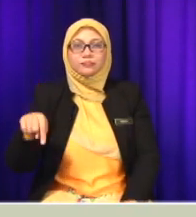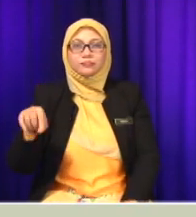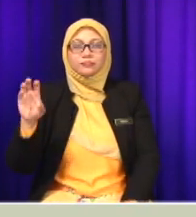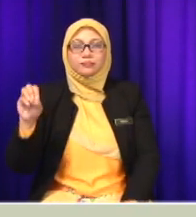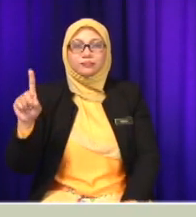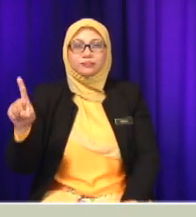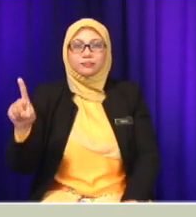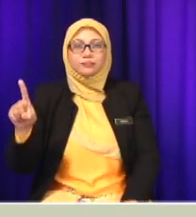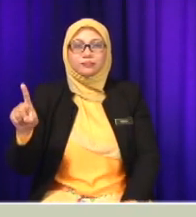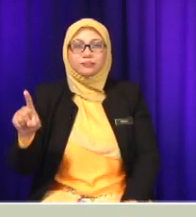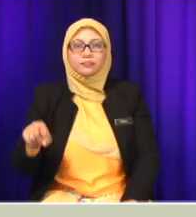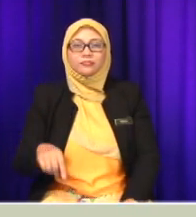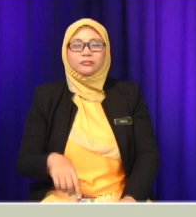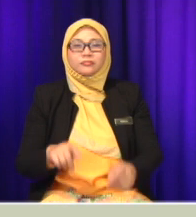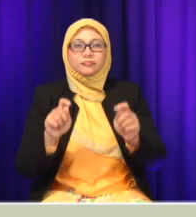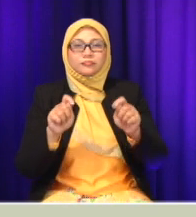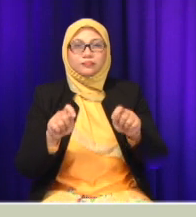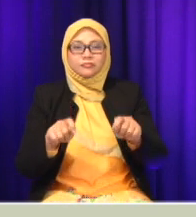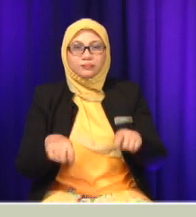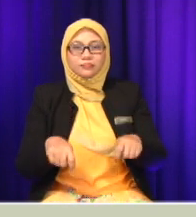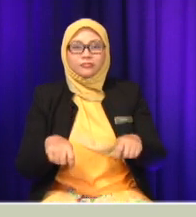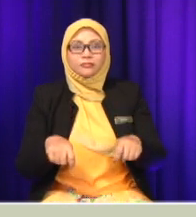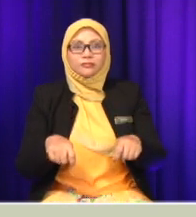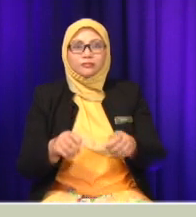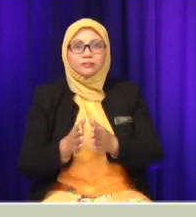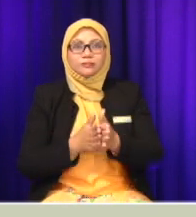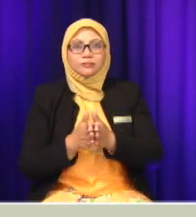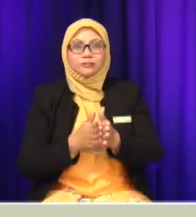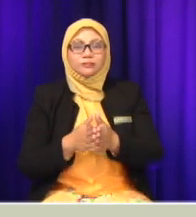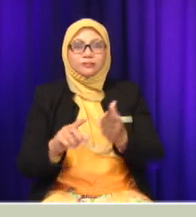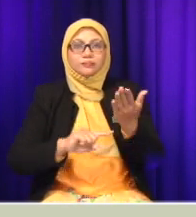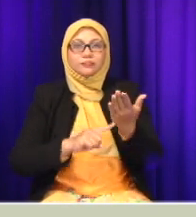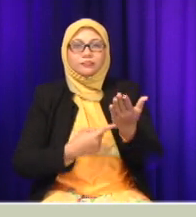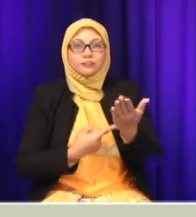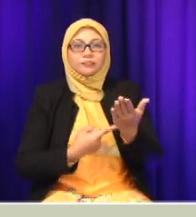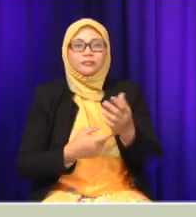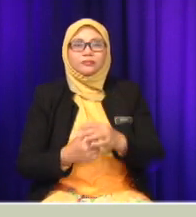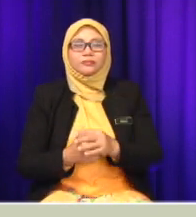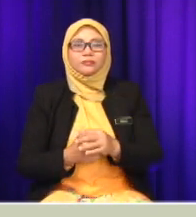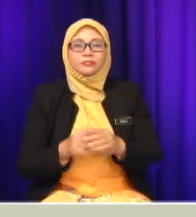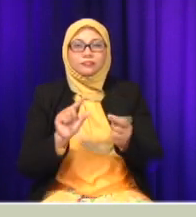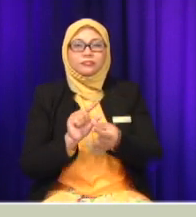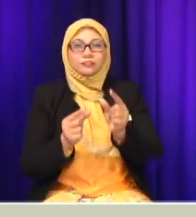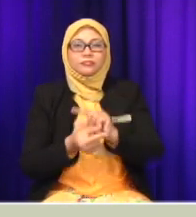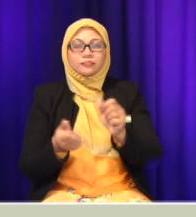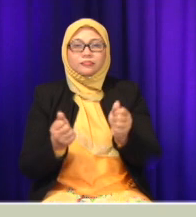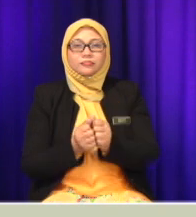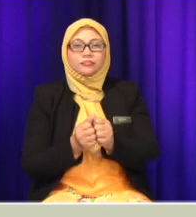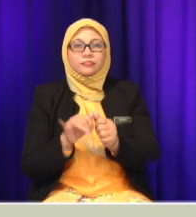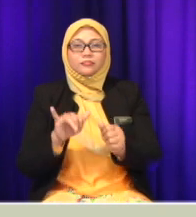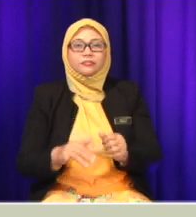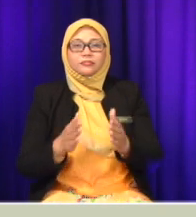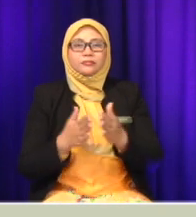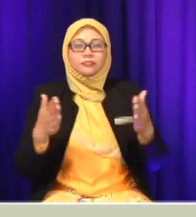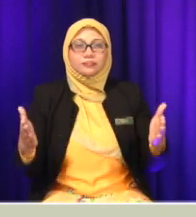perlu digaret semula ataupun kita guna istilah Rebo kita gantikan ataupun upsiz dengan piston yang lebih besar supaya